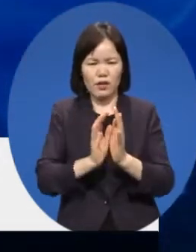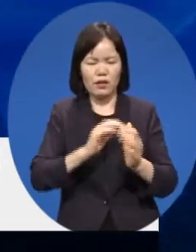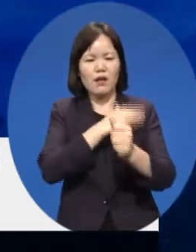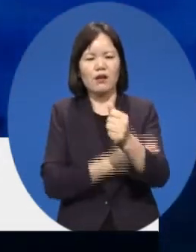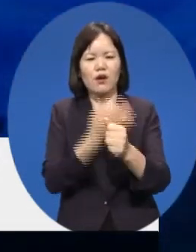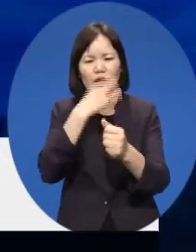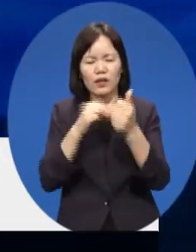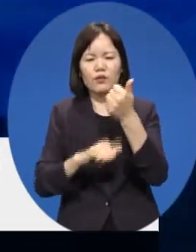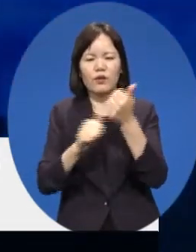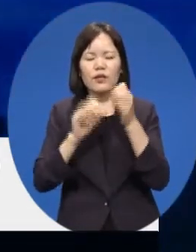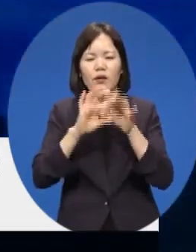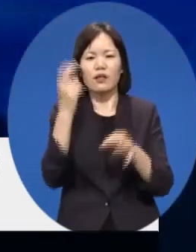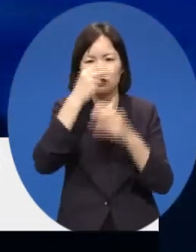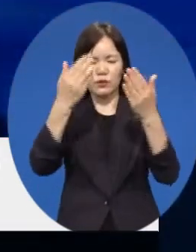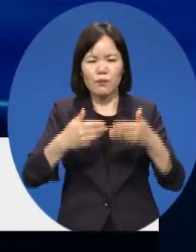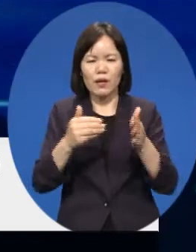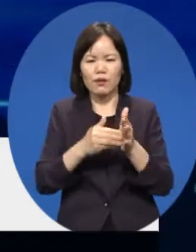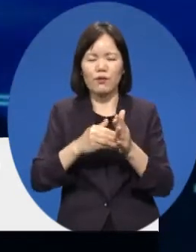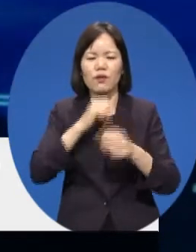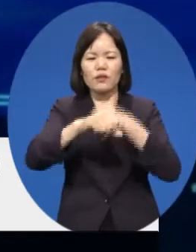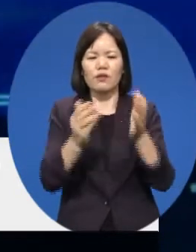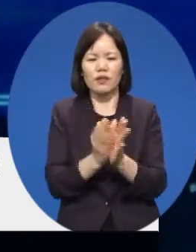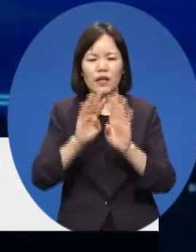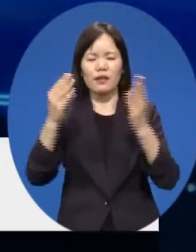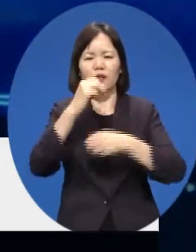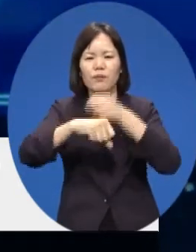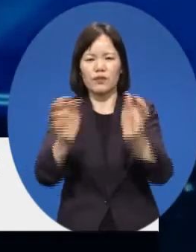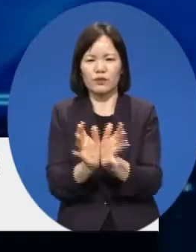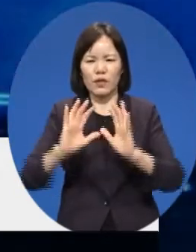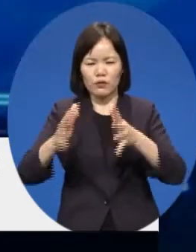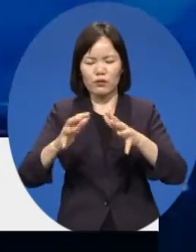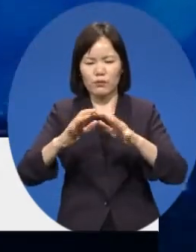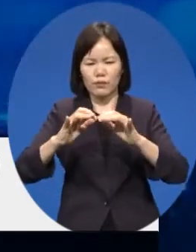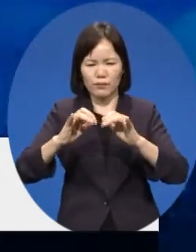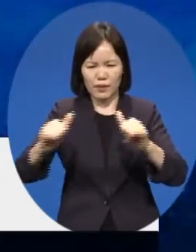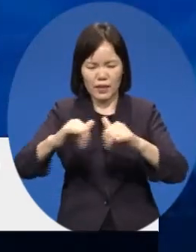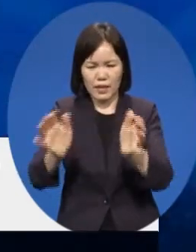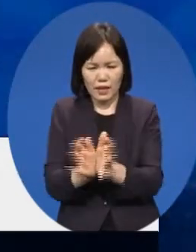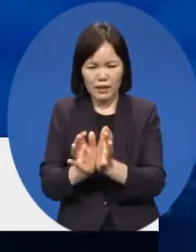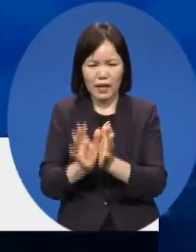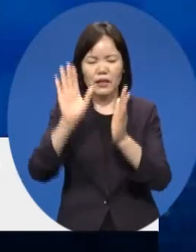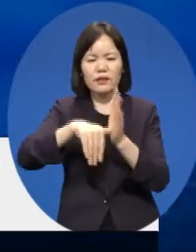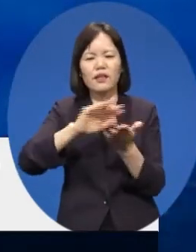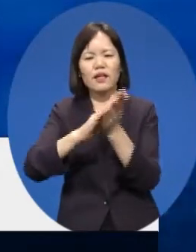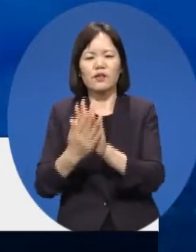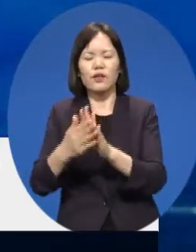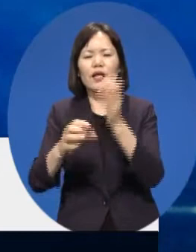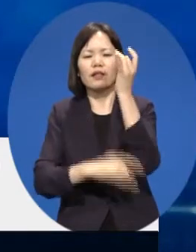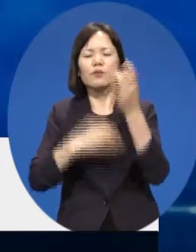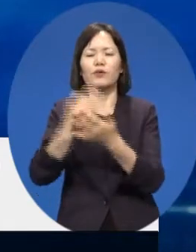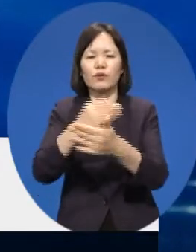관련 조사를 받았지요 그리고 정의당 열린 민주당 또 국민의 당과 모시대 전화는 또 기본소득 땅까지 지금